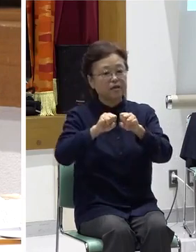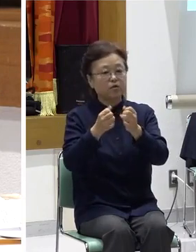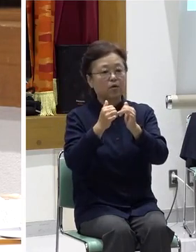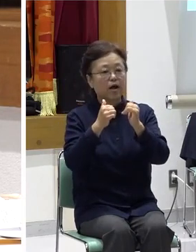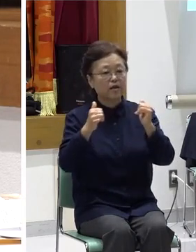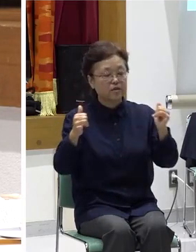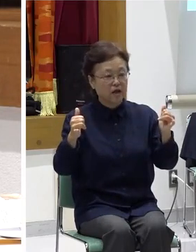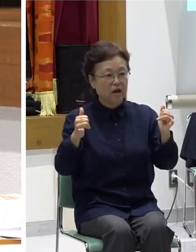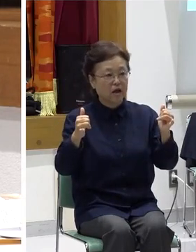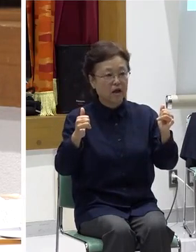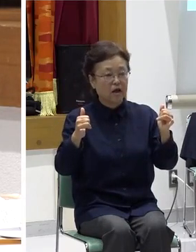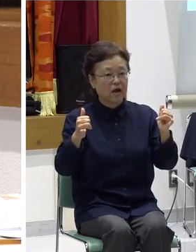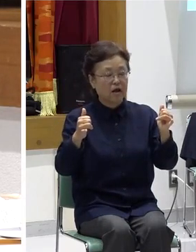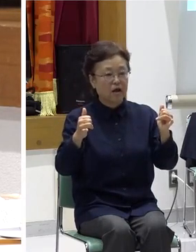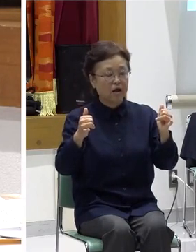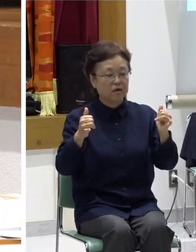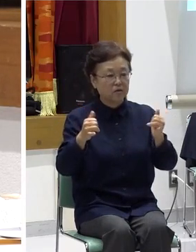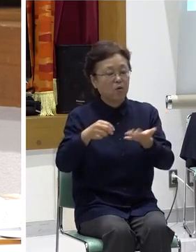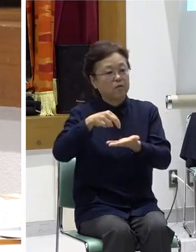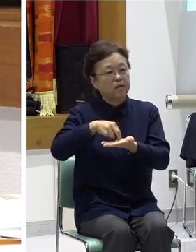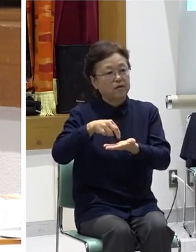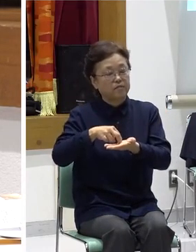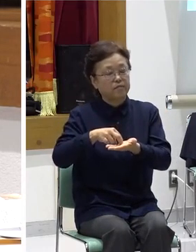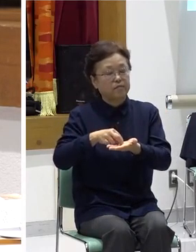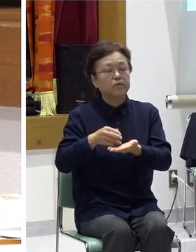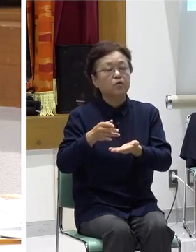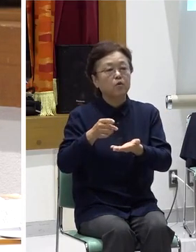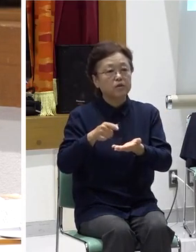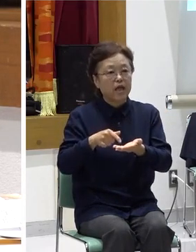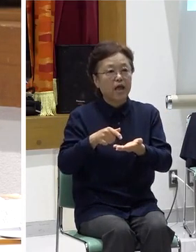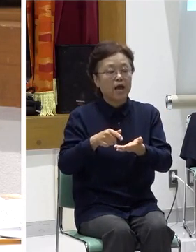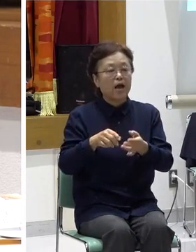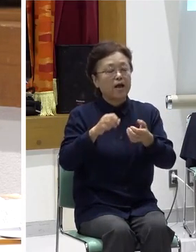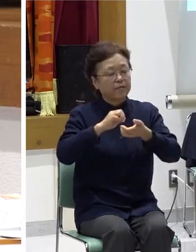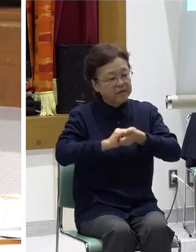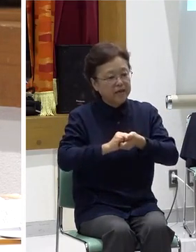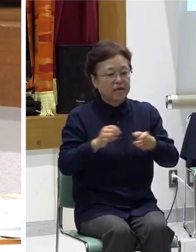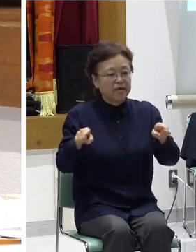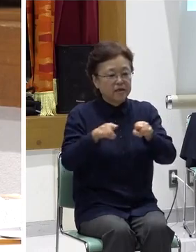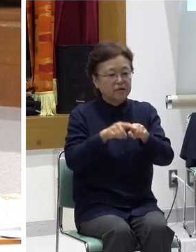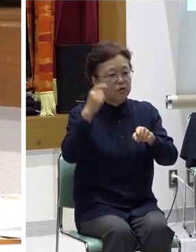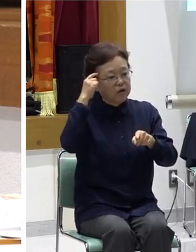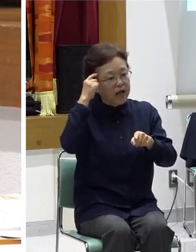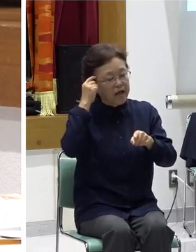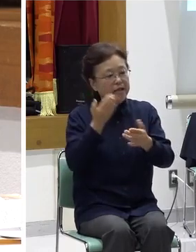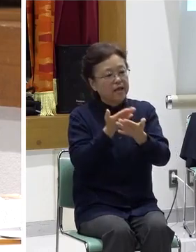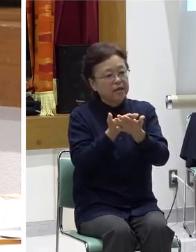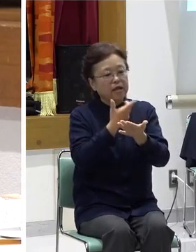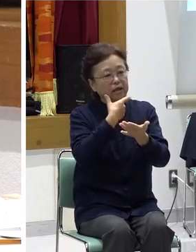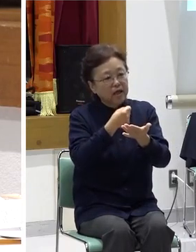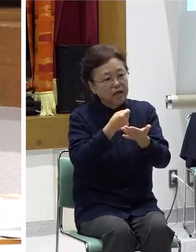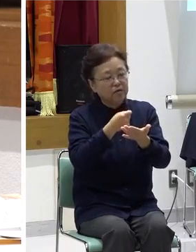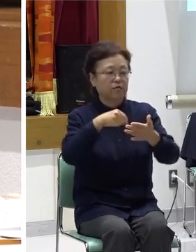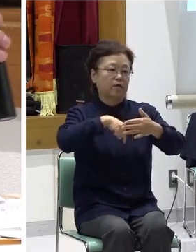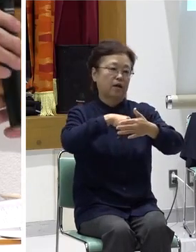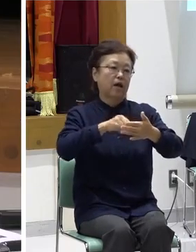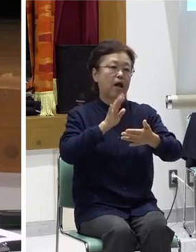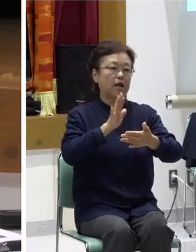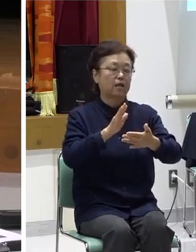したことをぜひそういう協議会とかの中で一緒に考えてもらえたらなと思うようなことがあれば、ちょっとお話しいただけます